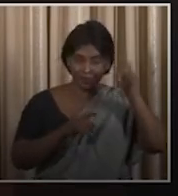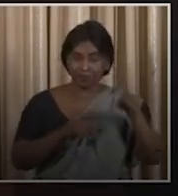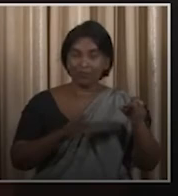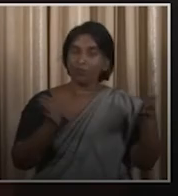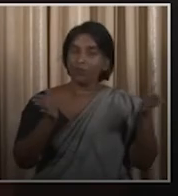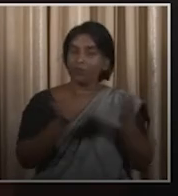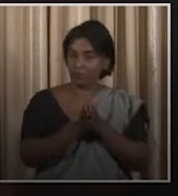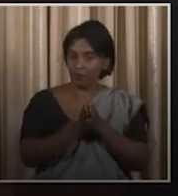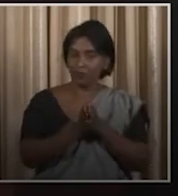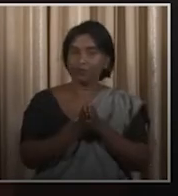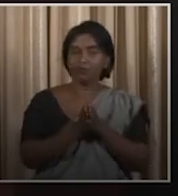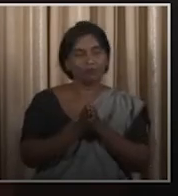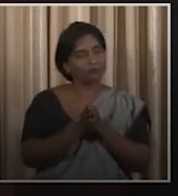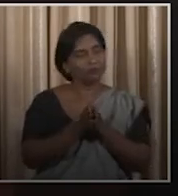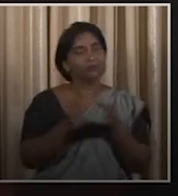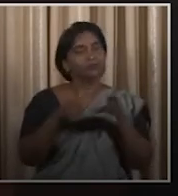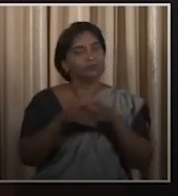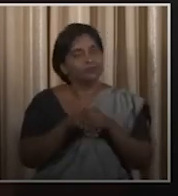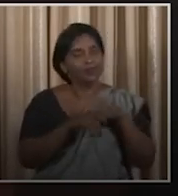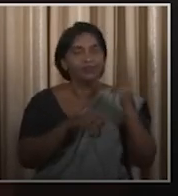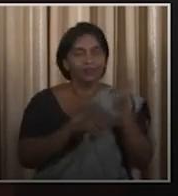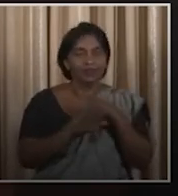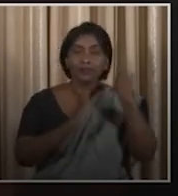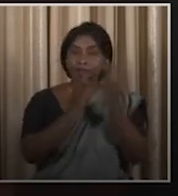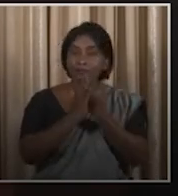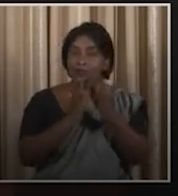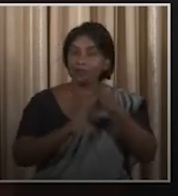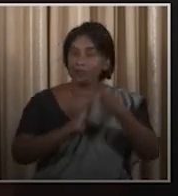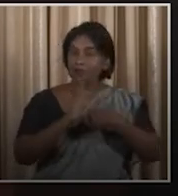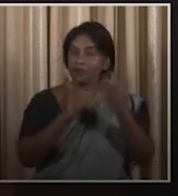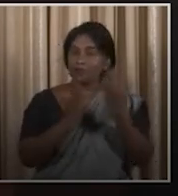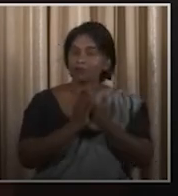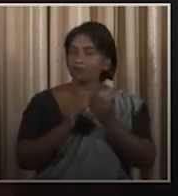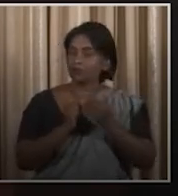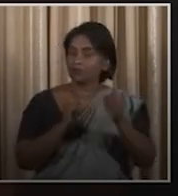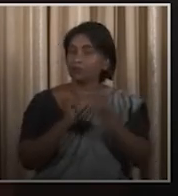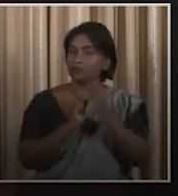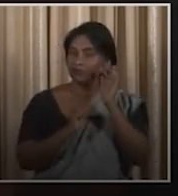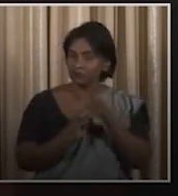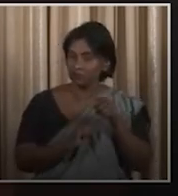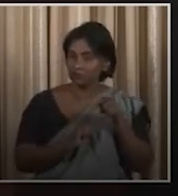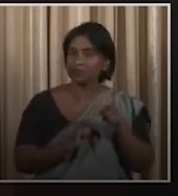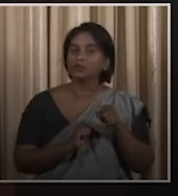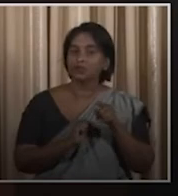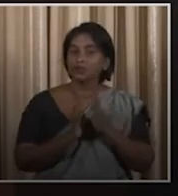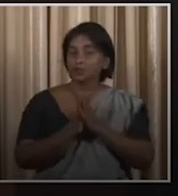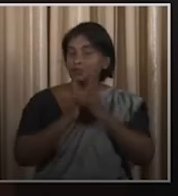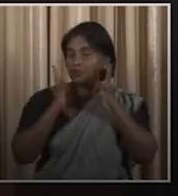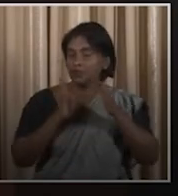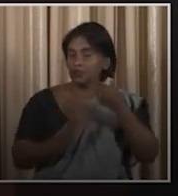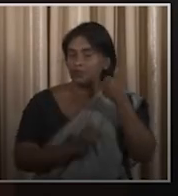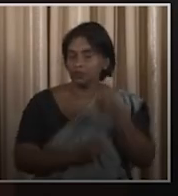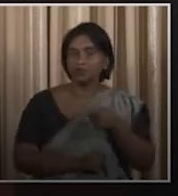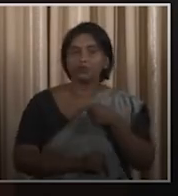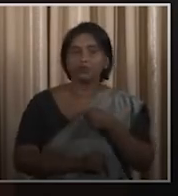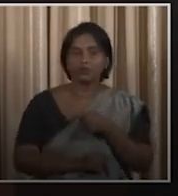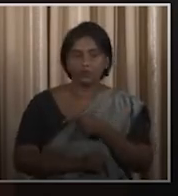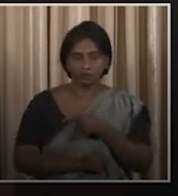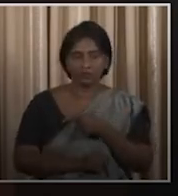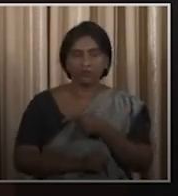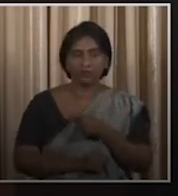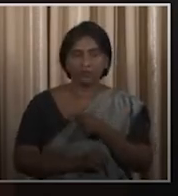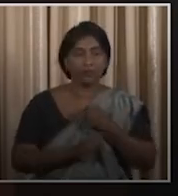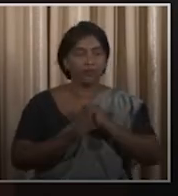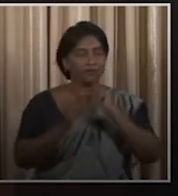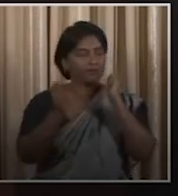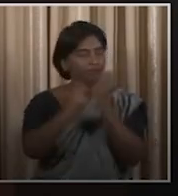අත්වැල් බැඳගෙන අපේ රටේ සිනමා ශේෂ්ත්‍රයේ ඉෂ්ට සිද්ධ කරපු ඒ අද්විතීය